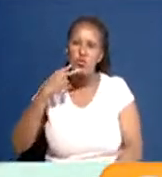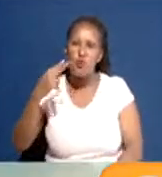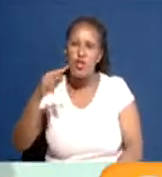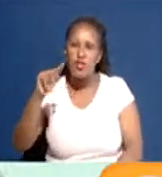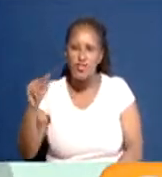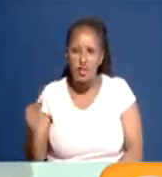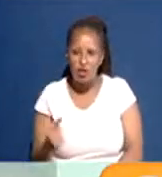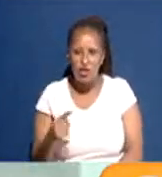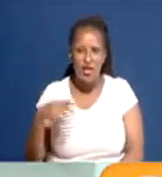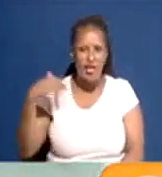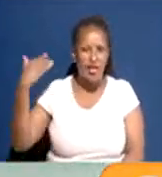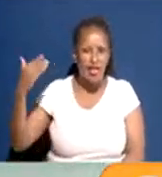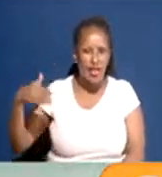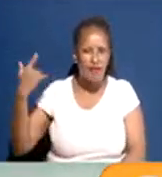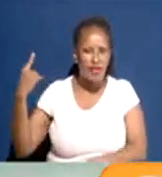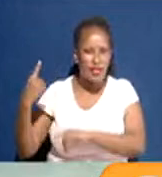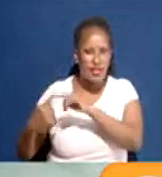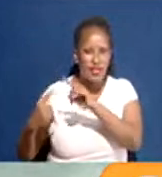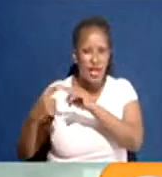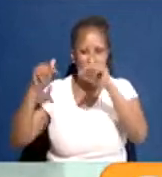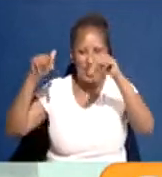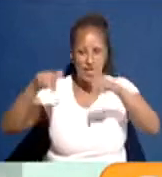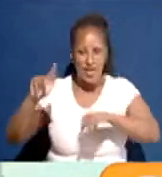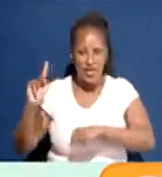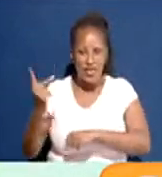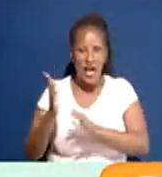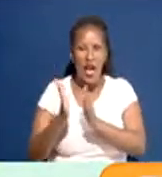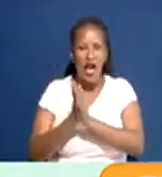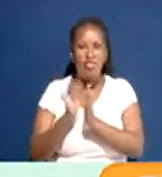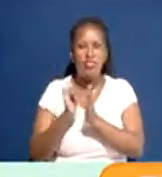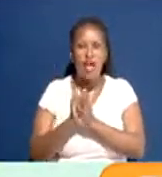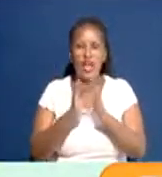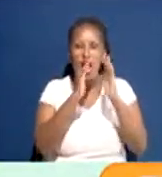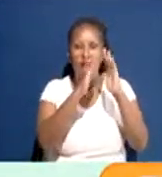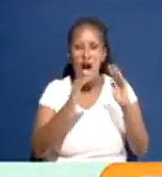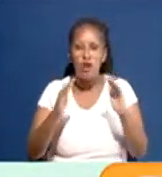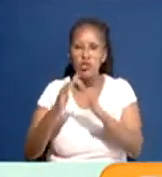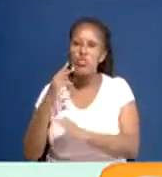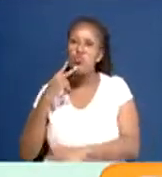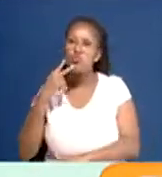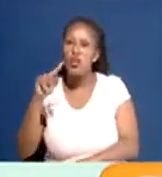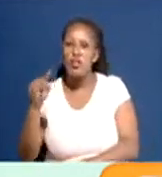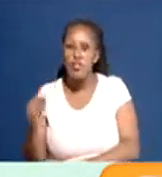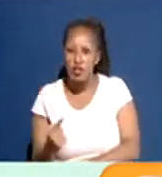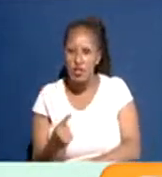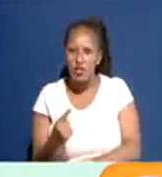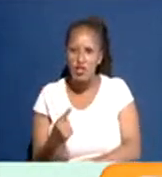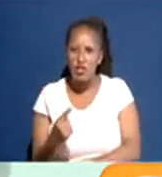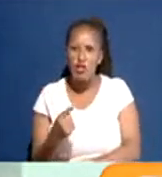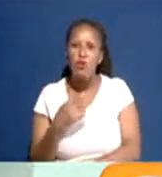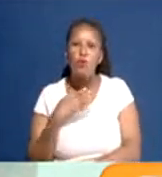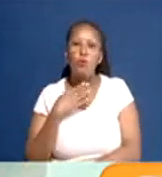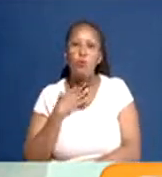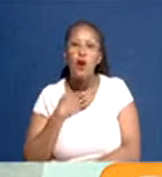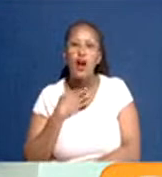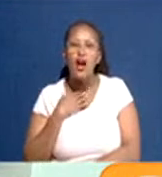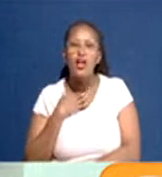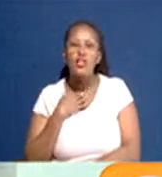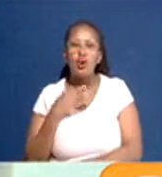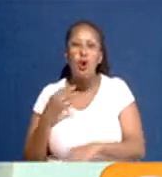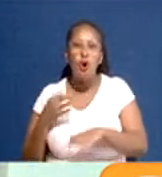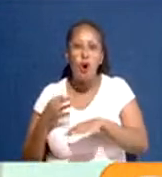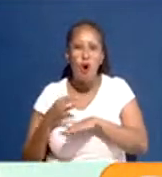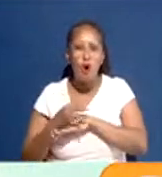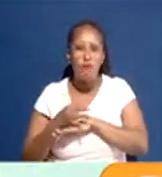mzima kila mwaka. Na hizo nyumba 1,200 tunahitaji vijana zaidi